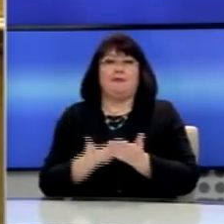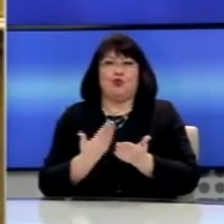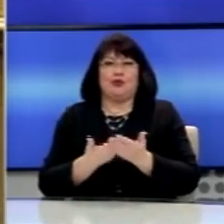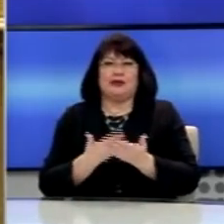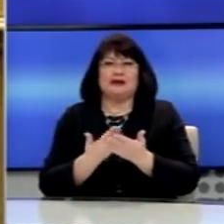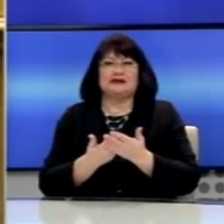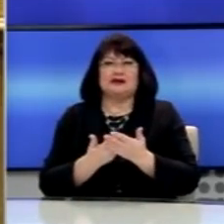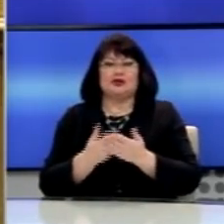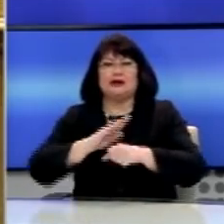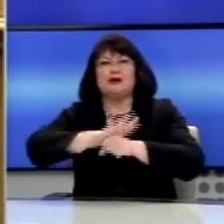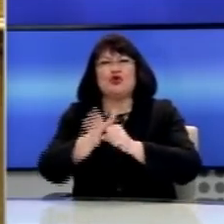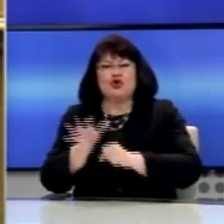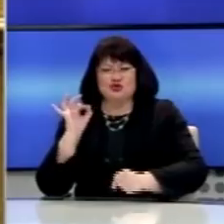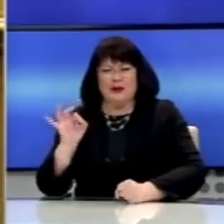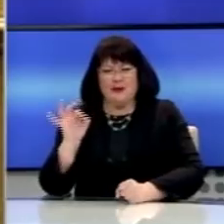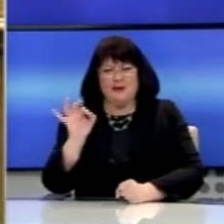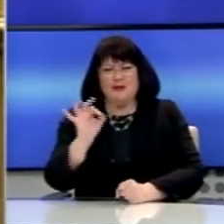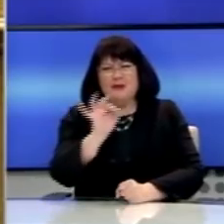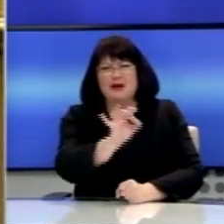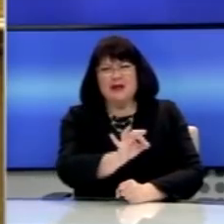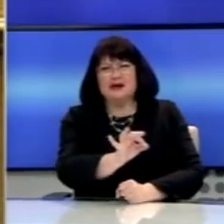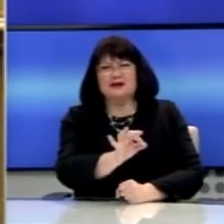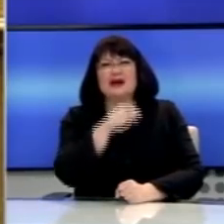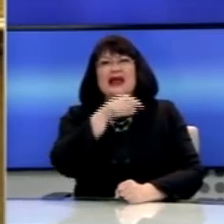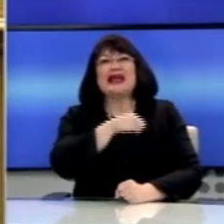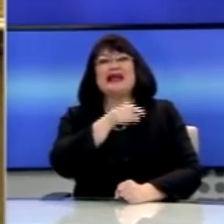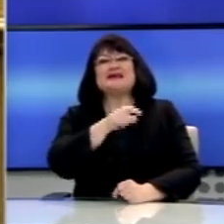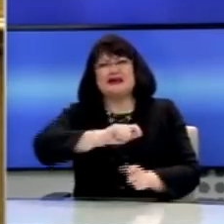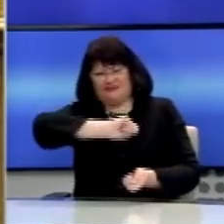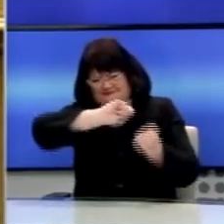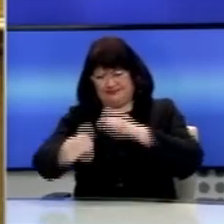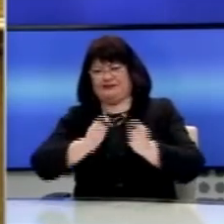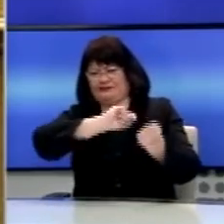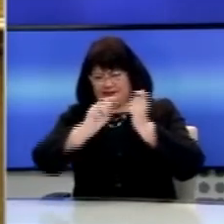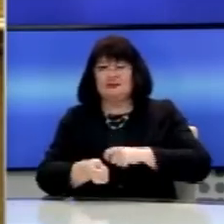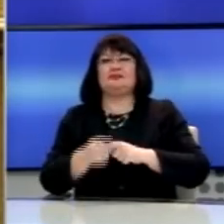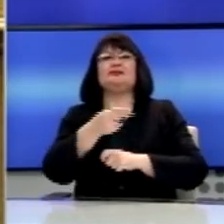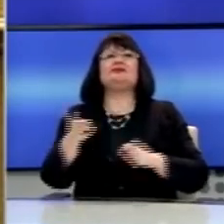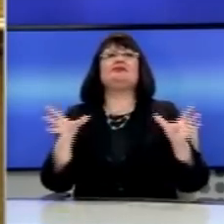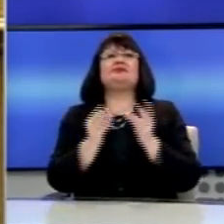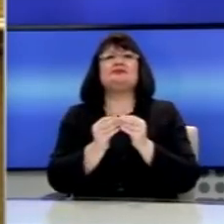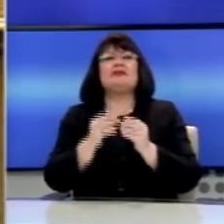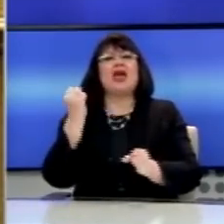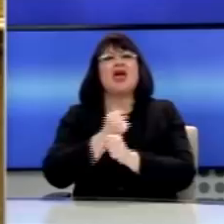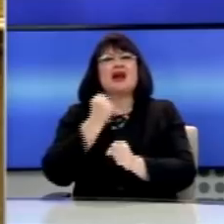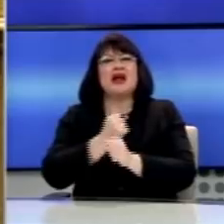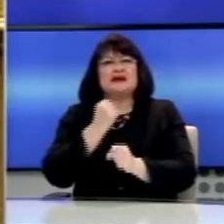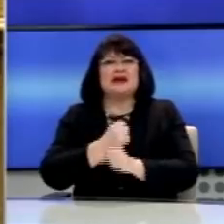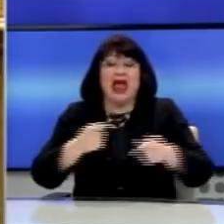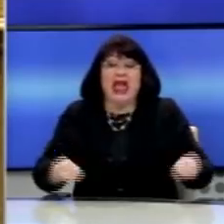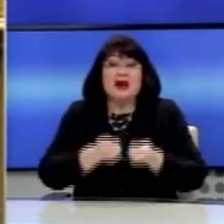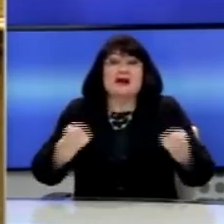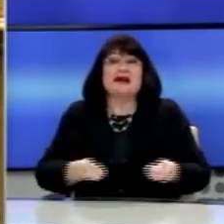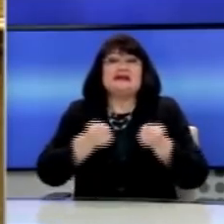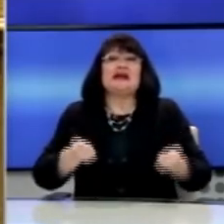μέσα στην πανδημία ετοιμάζεστε να προχωρήσετε στις ανατροπές του αιώνα σε ό,τι αφορά εργατικά,